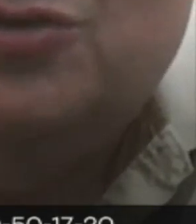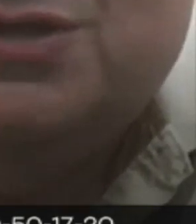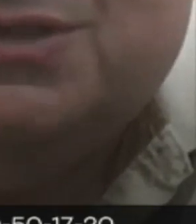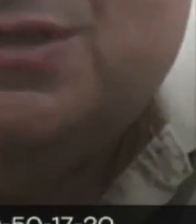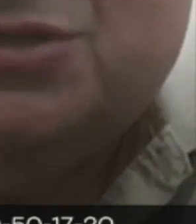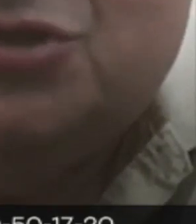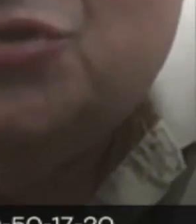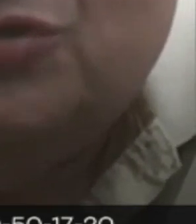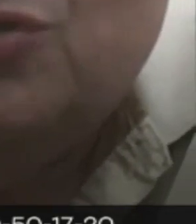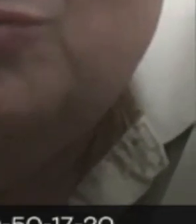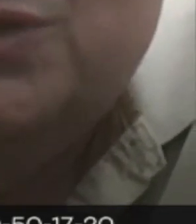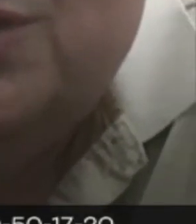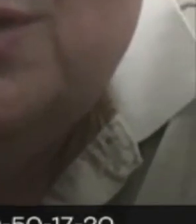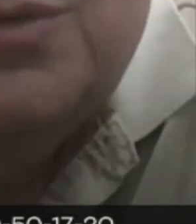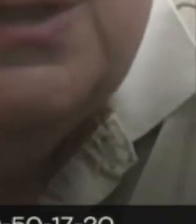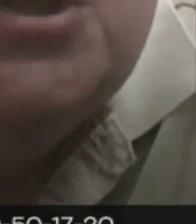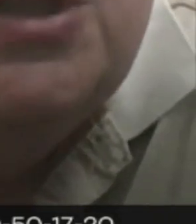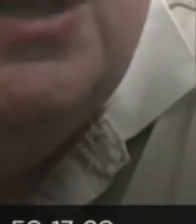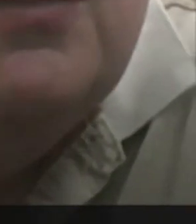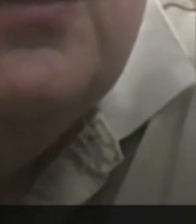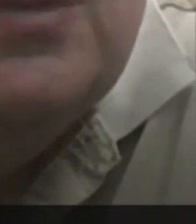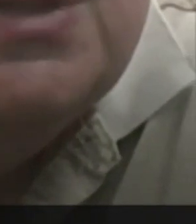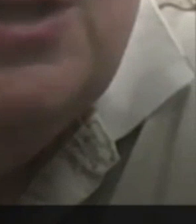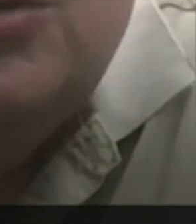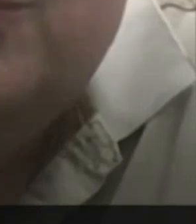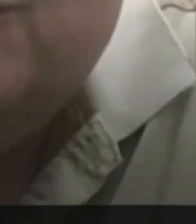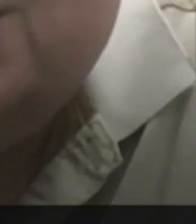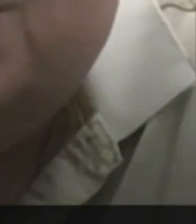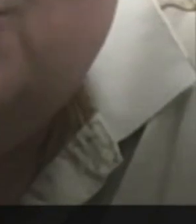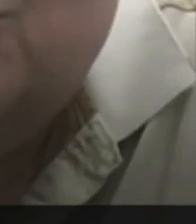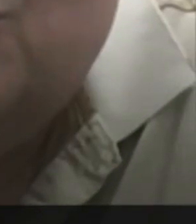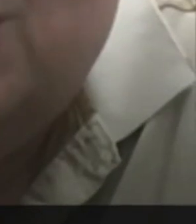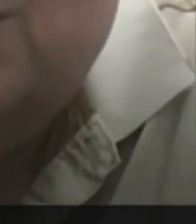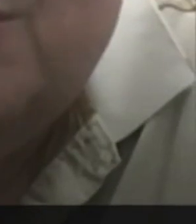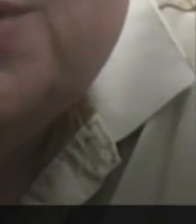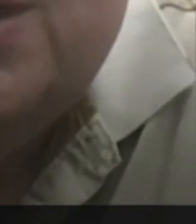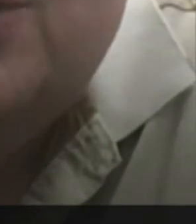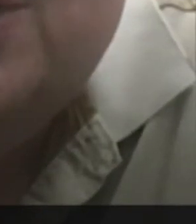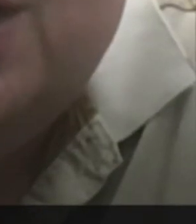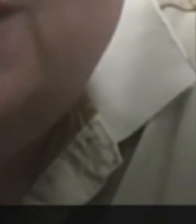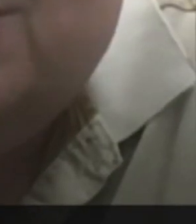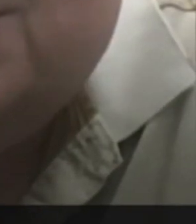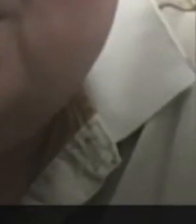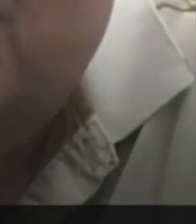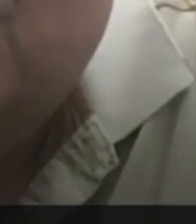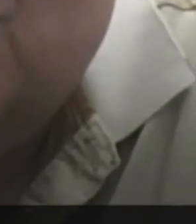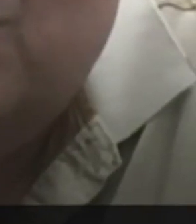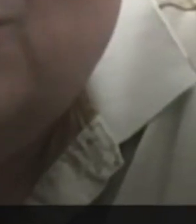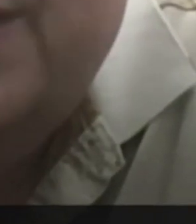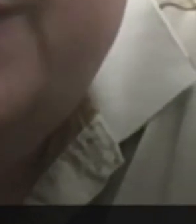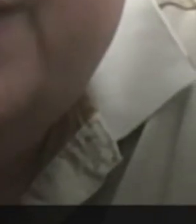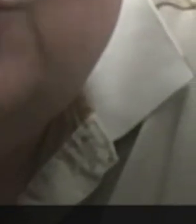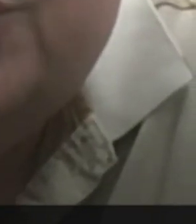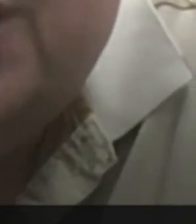ее из защищенной комнаты, протащили в салон, в гостиную, и там поставили на колени и застрелили в